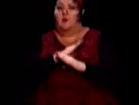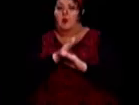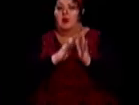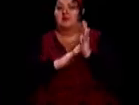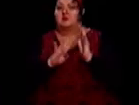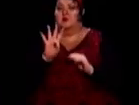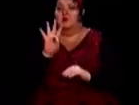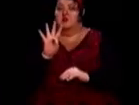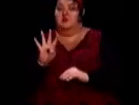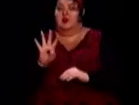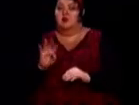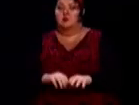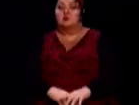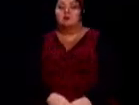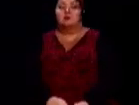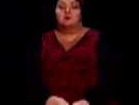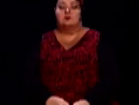1994-го.